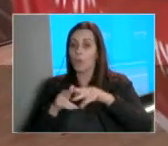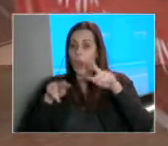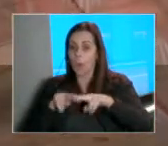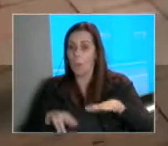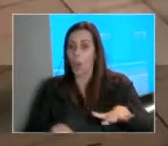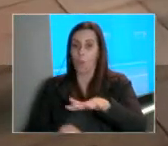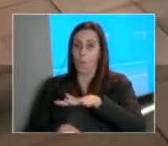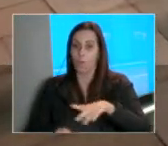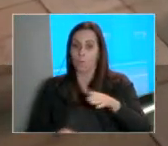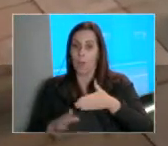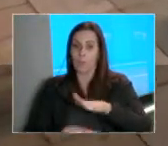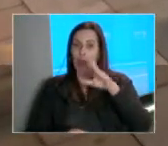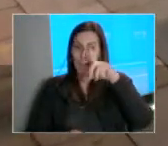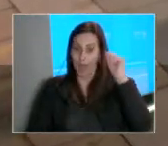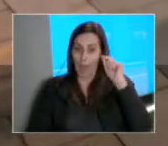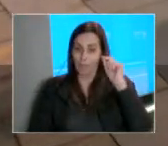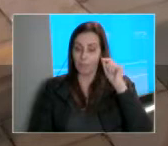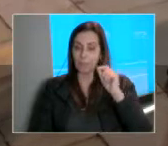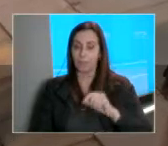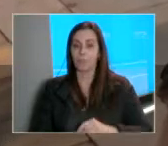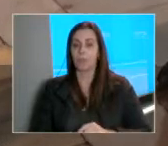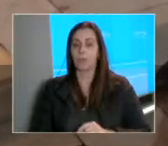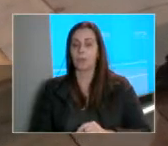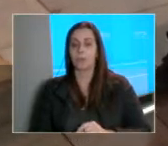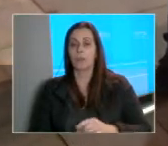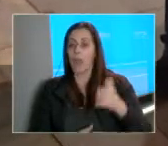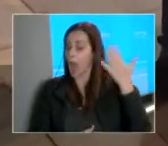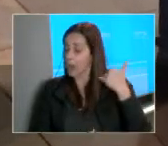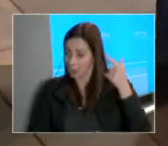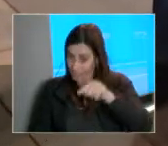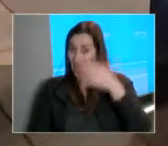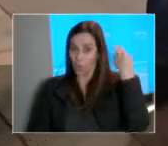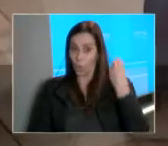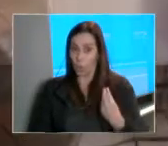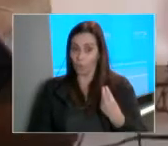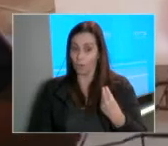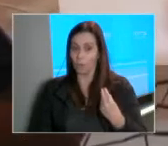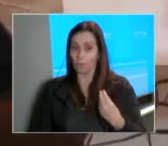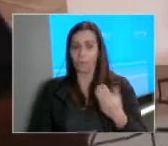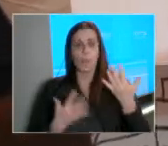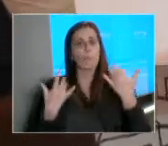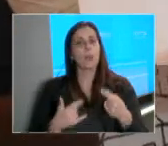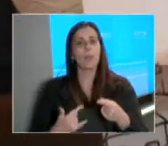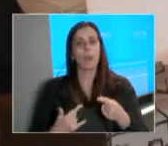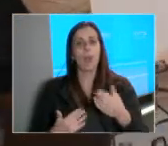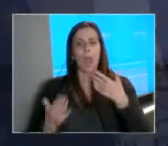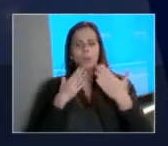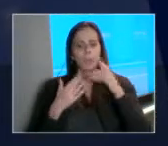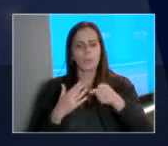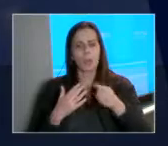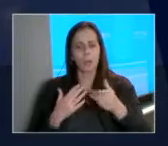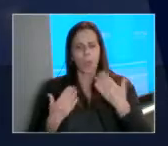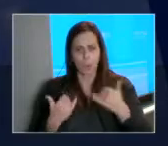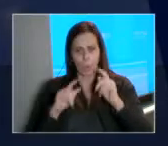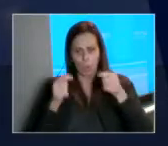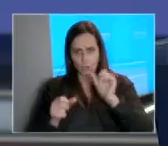הזו בכניסה לתל אביב. לזה אורה, היינו טובים. כן. אורה, מתי הדיון אמור אליה? היום